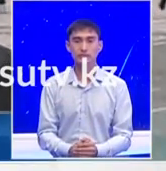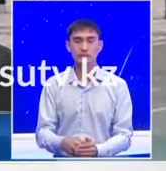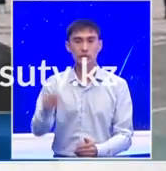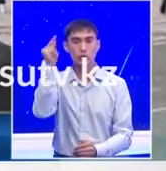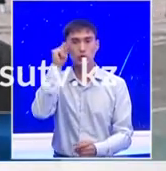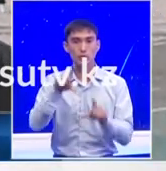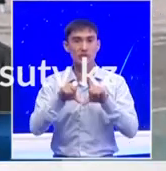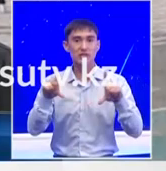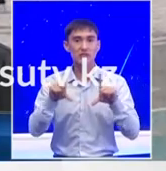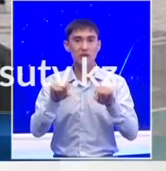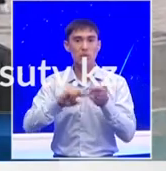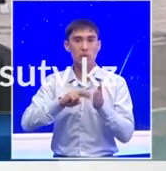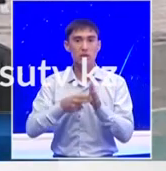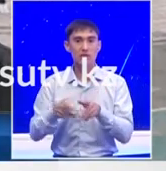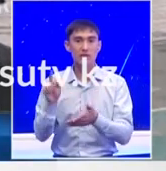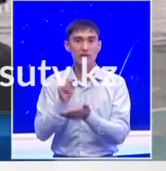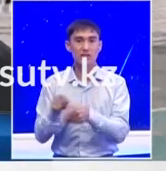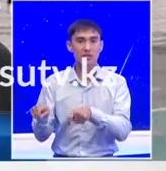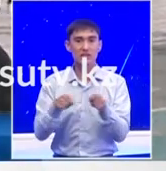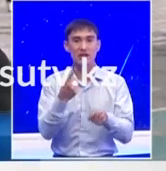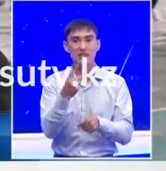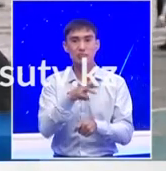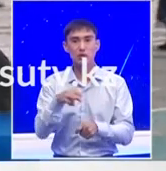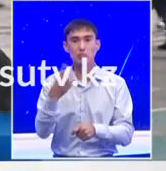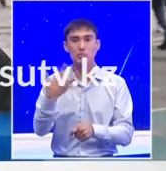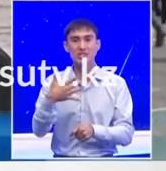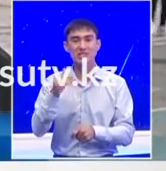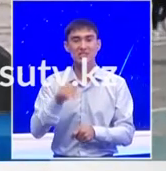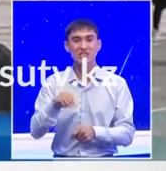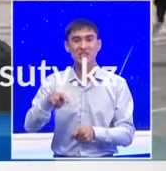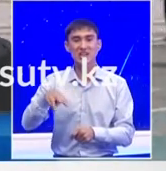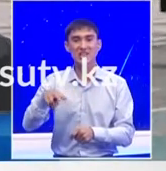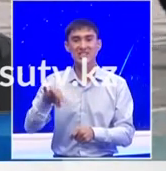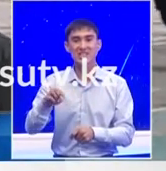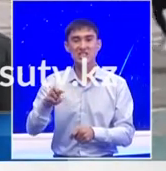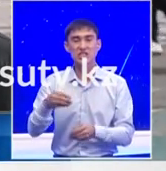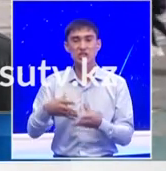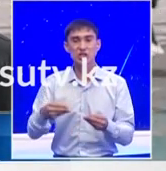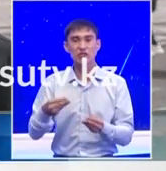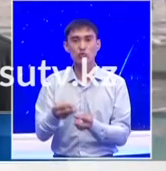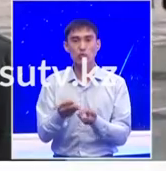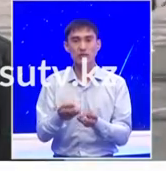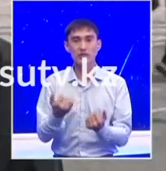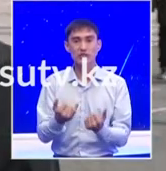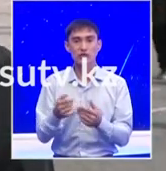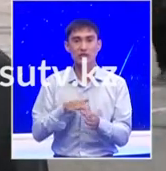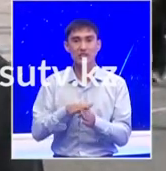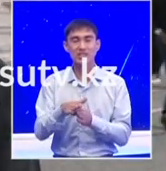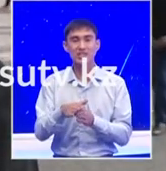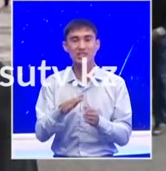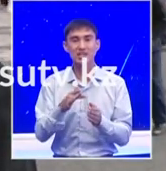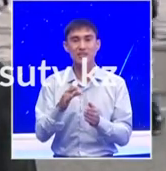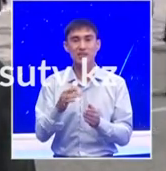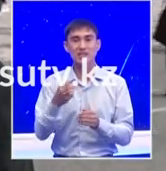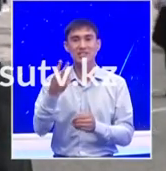Учебные заведения по плану должны завести 1 050 000 литров жидкого топлива. На сегодня реализовано лишь 300